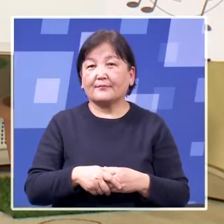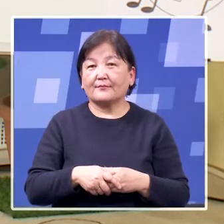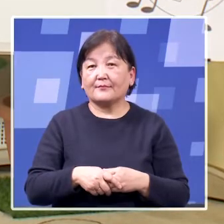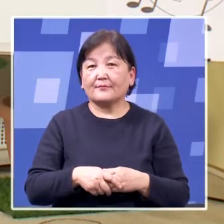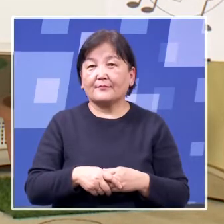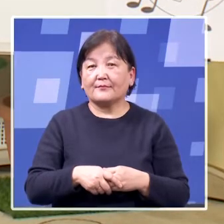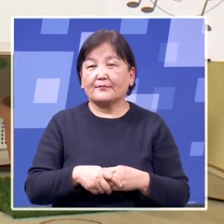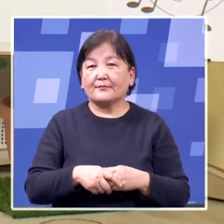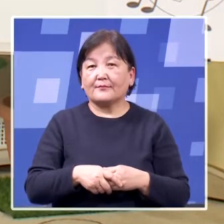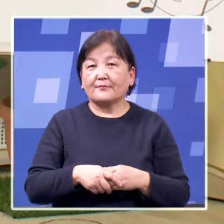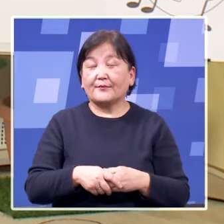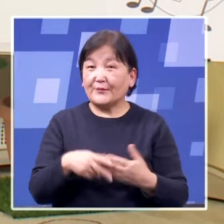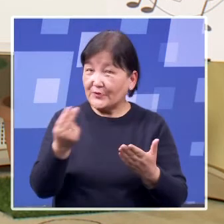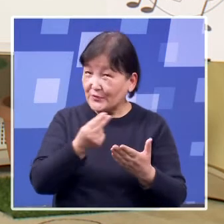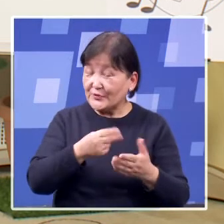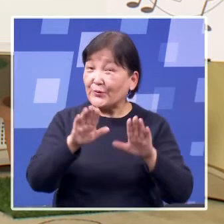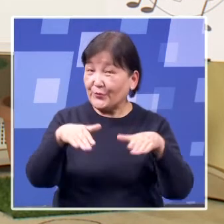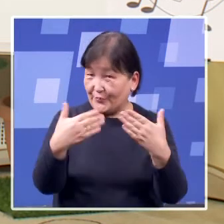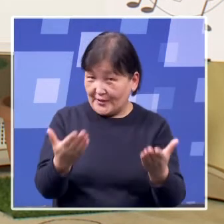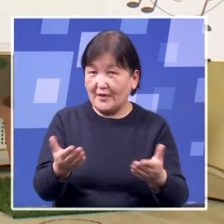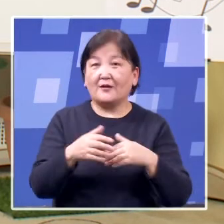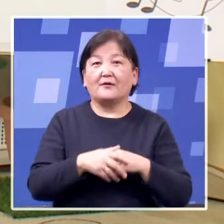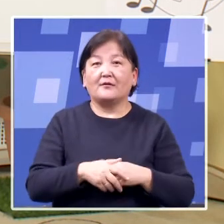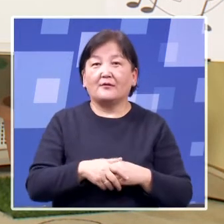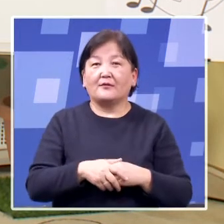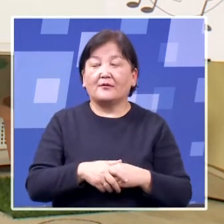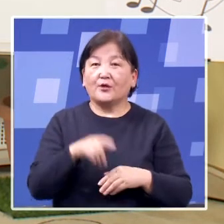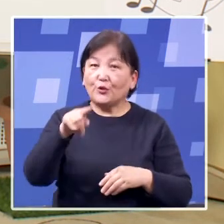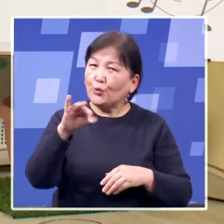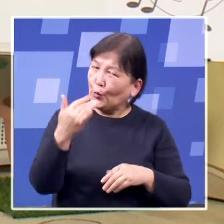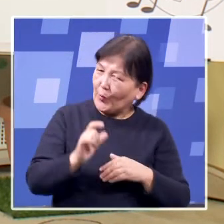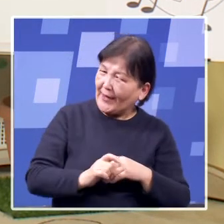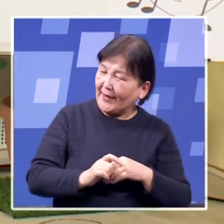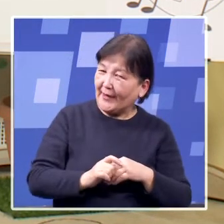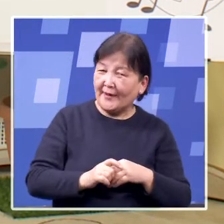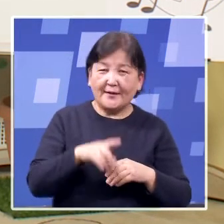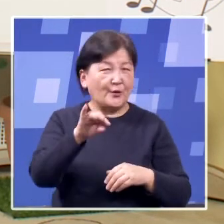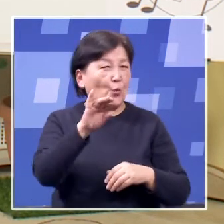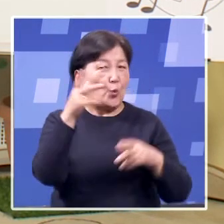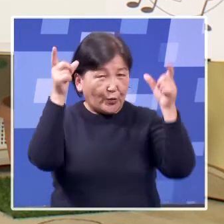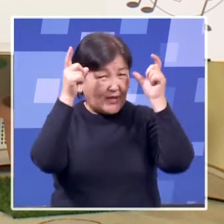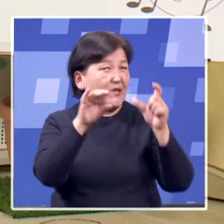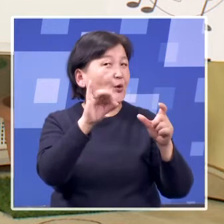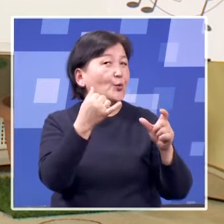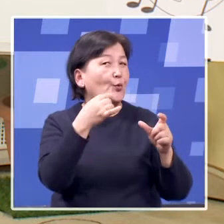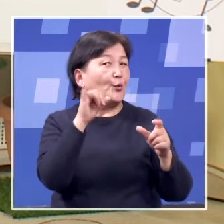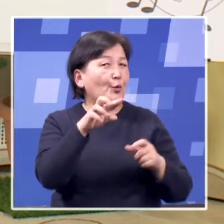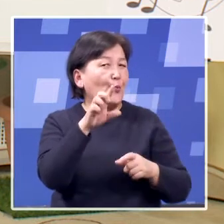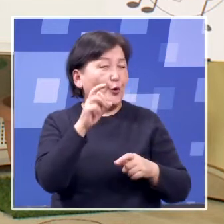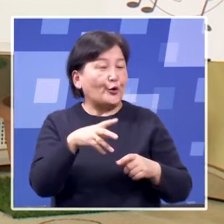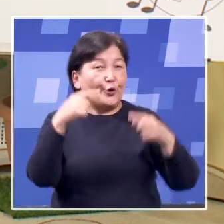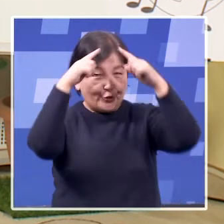Зурсан хүмүүд ээ. Энэ одоо юу юм бэлээ үнэний? Толгойн хэсэг болон биеийн хэсэг